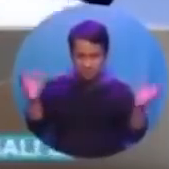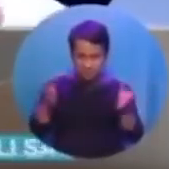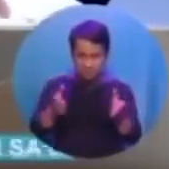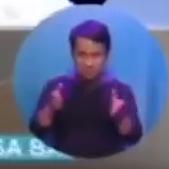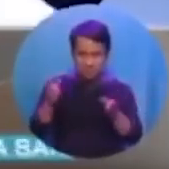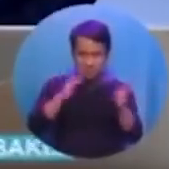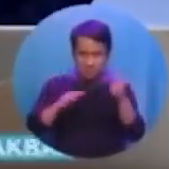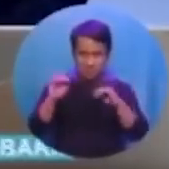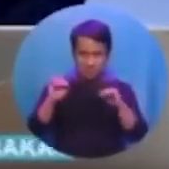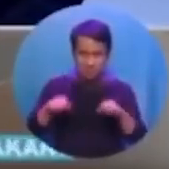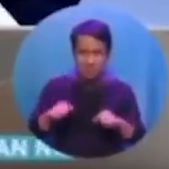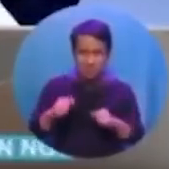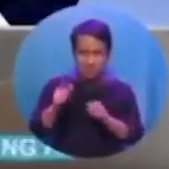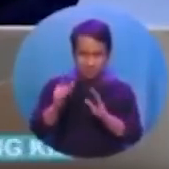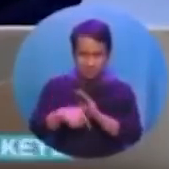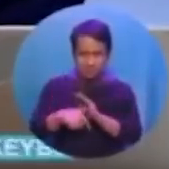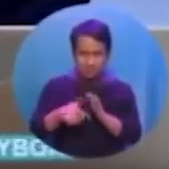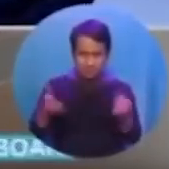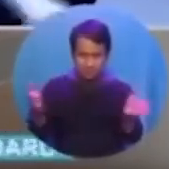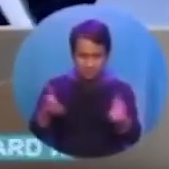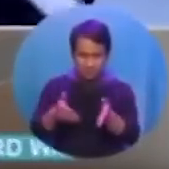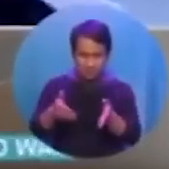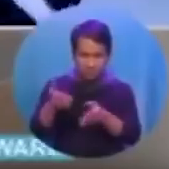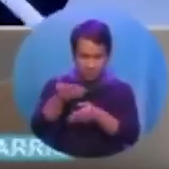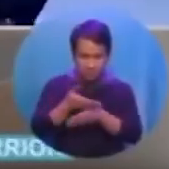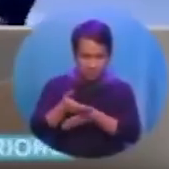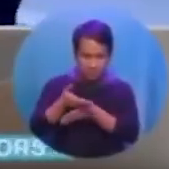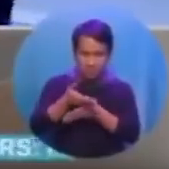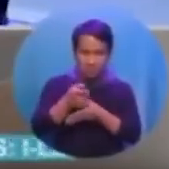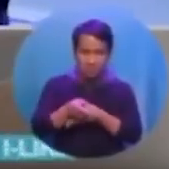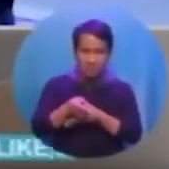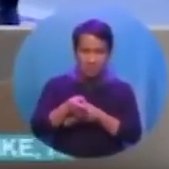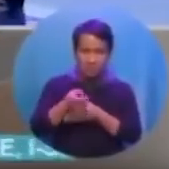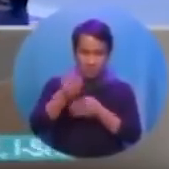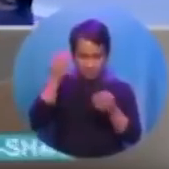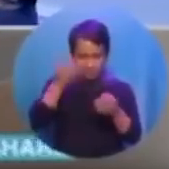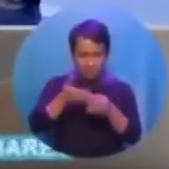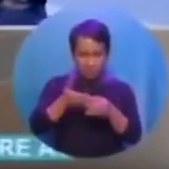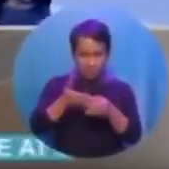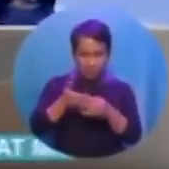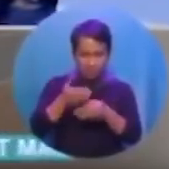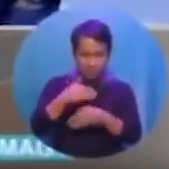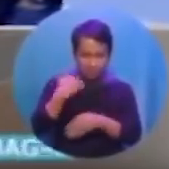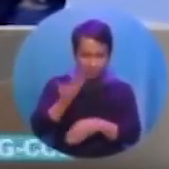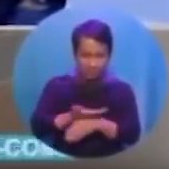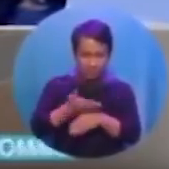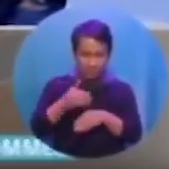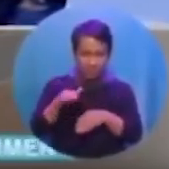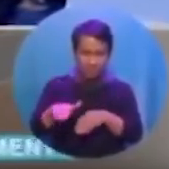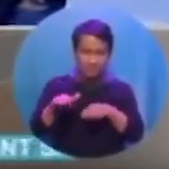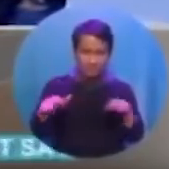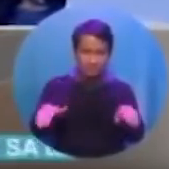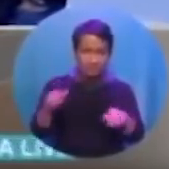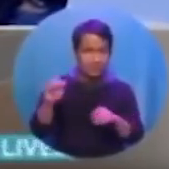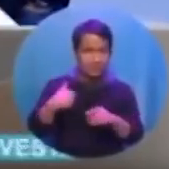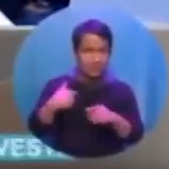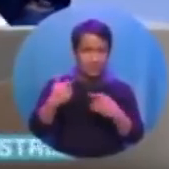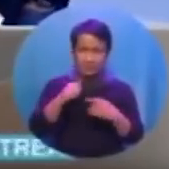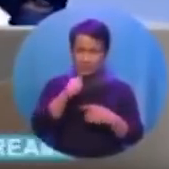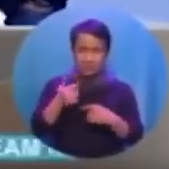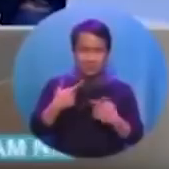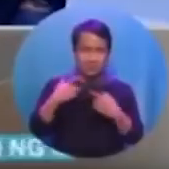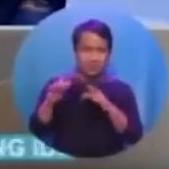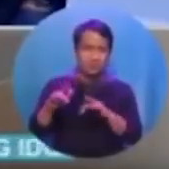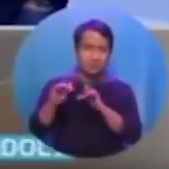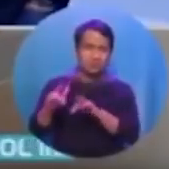ano talagang problema. And then, in the end, yung kapakanan po ng bata, we're after, para naman yung bata rito hindi po maging